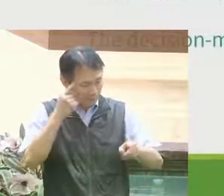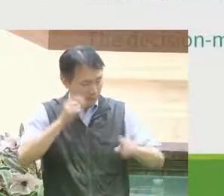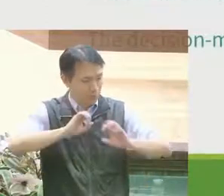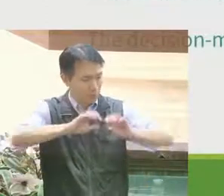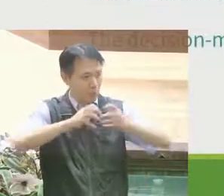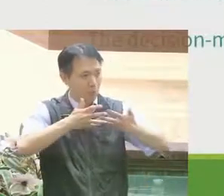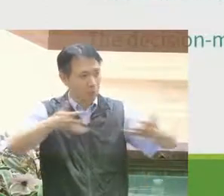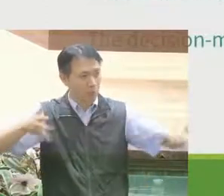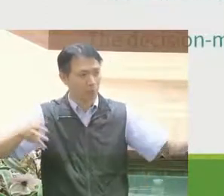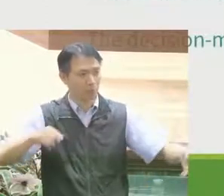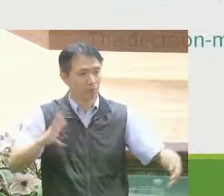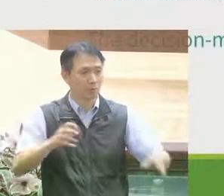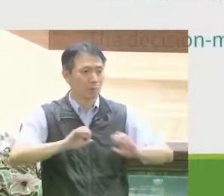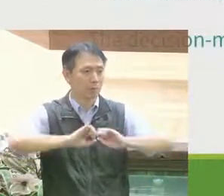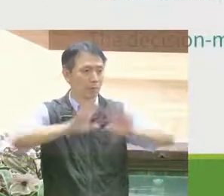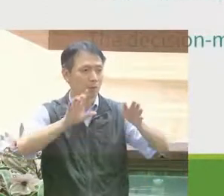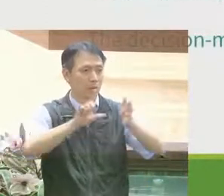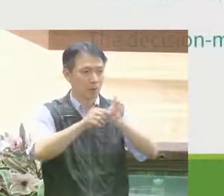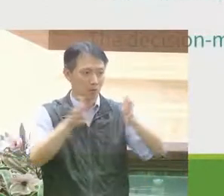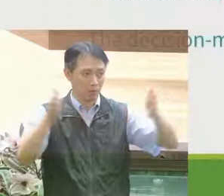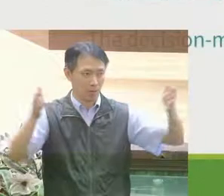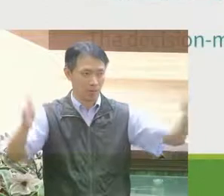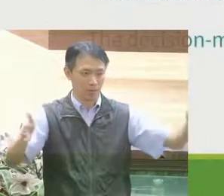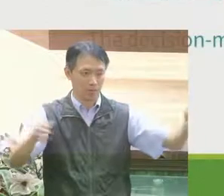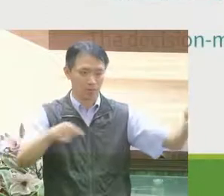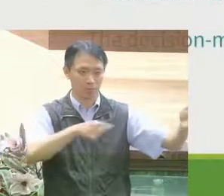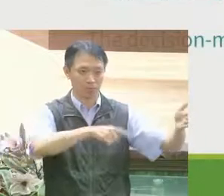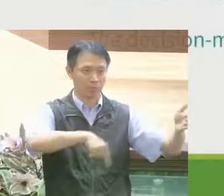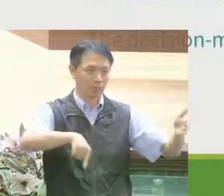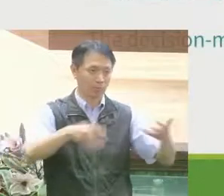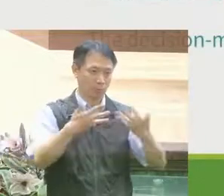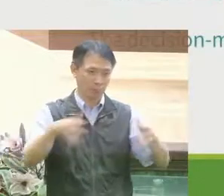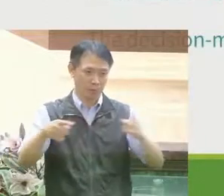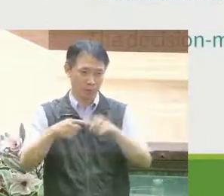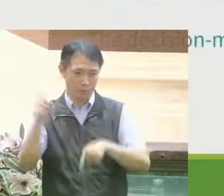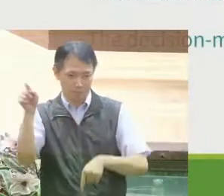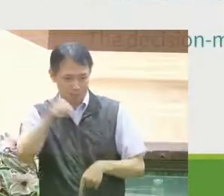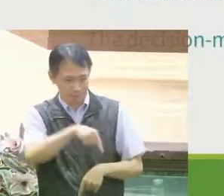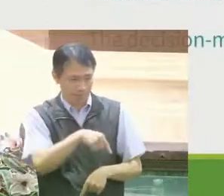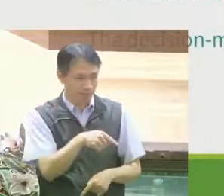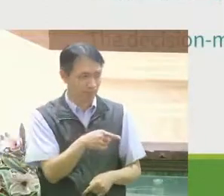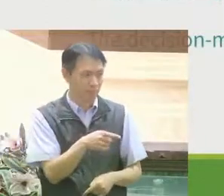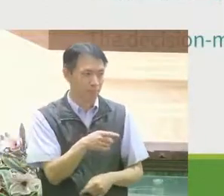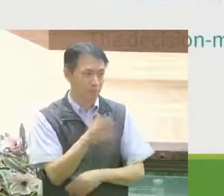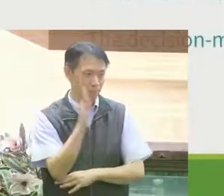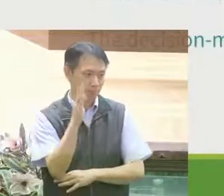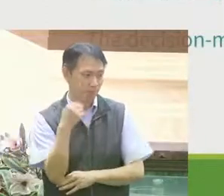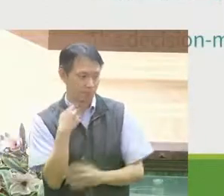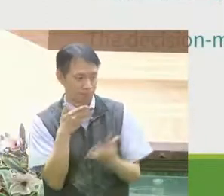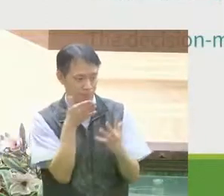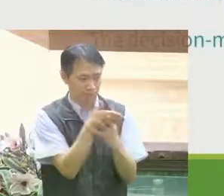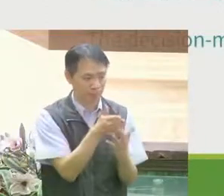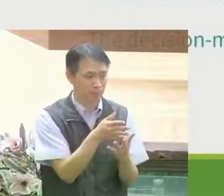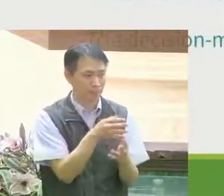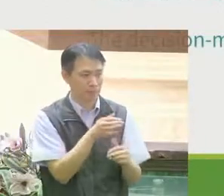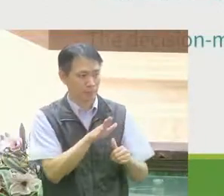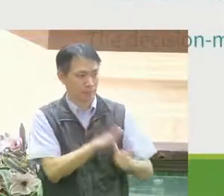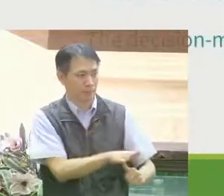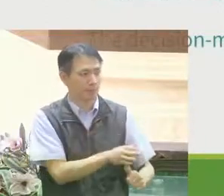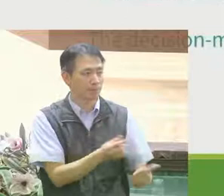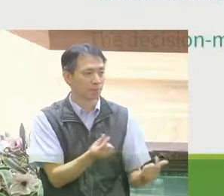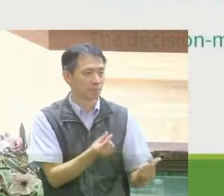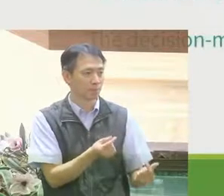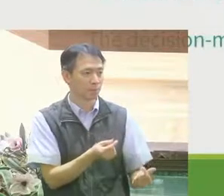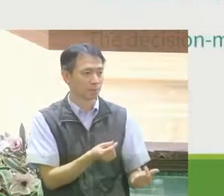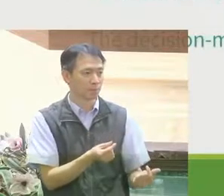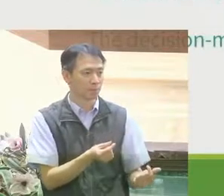开放时间一长，打击的一方就有更加多的时间去操作打压及改变打压的策略，令到